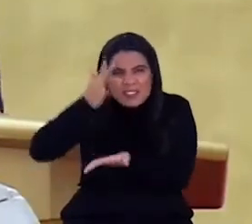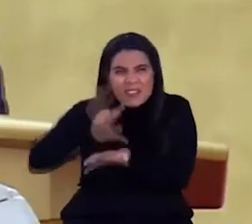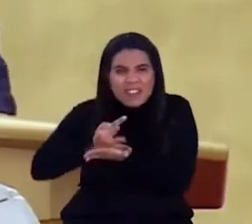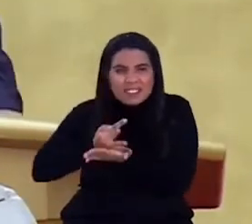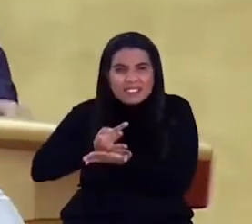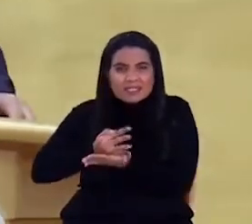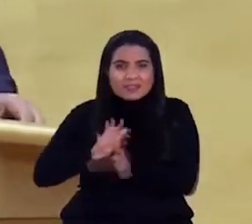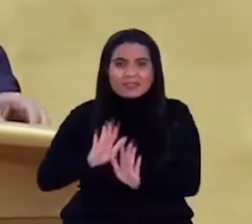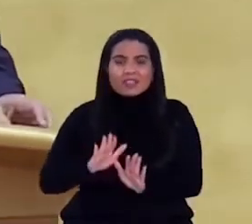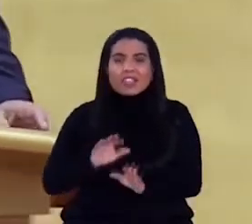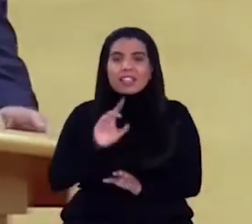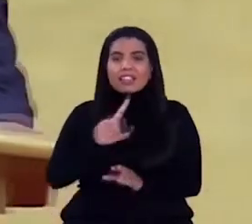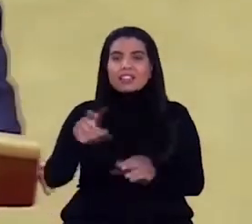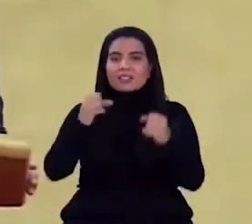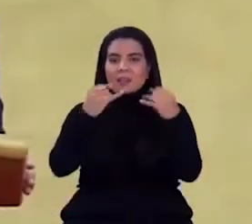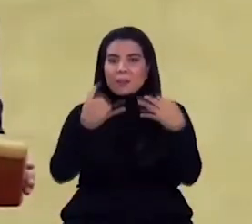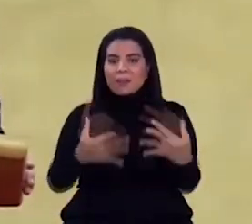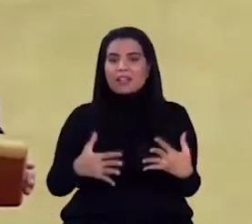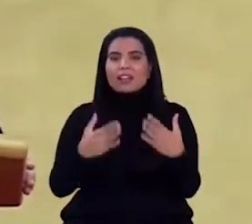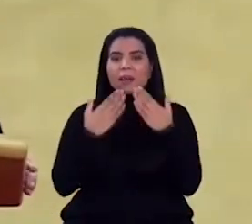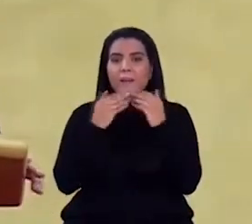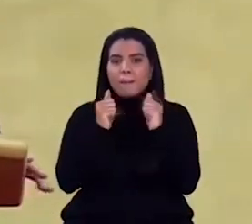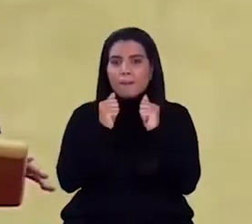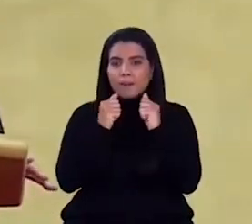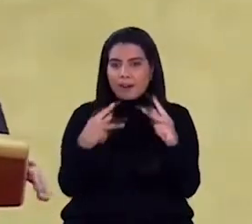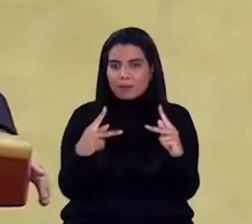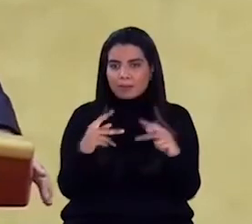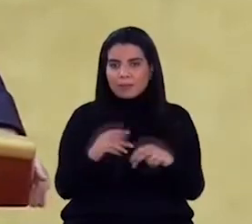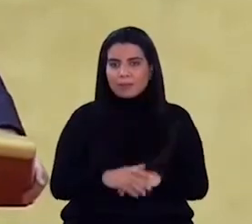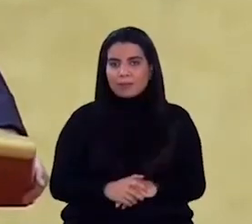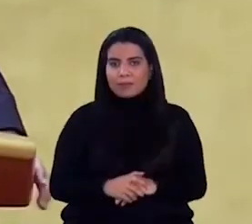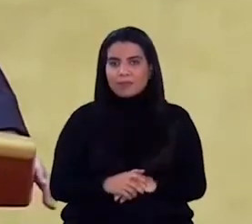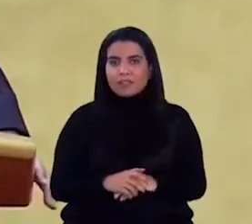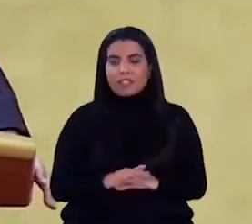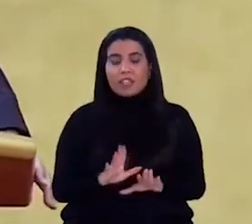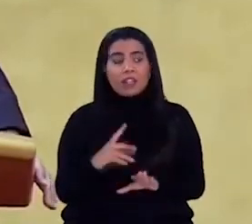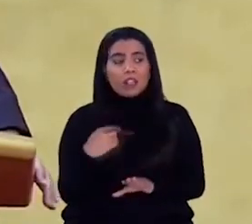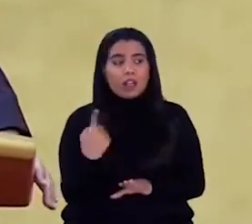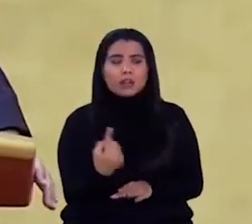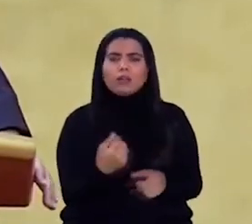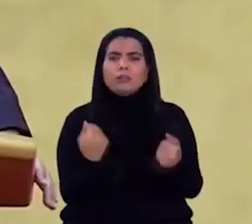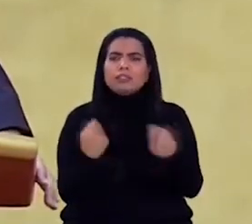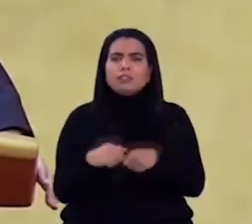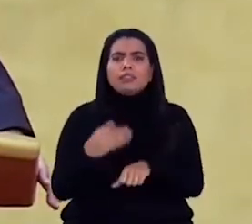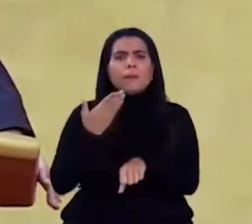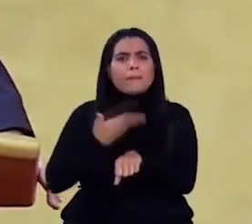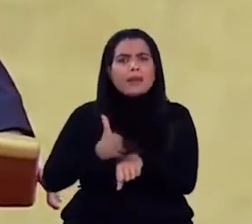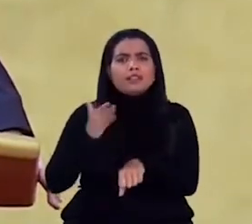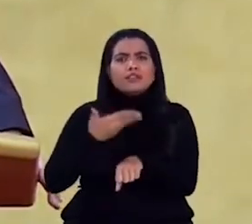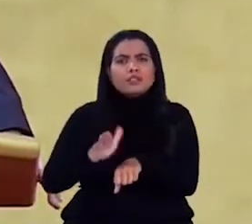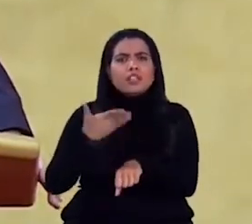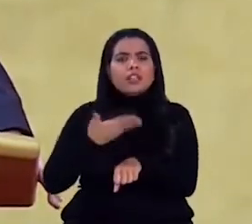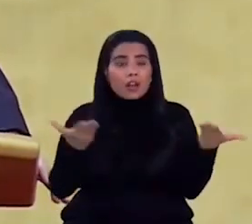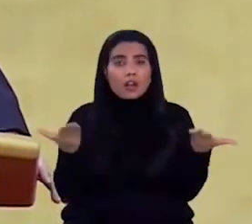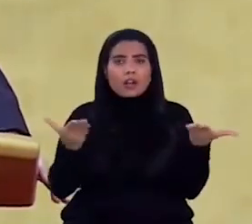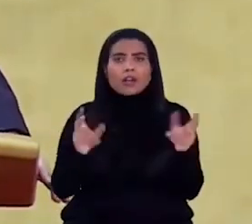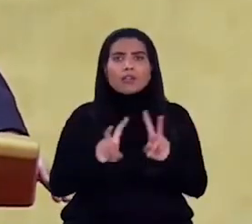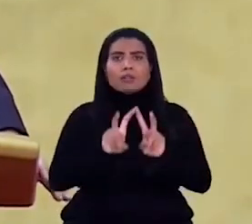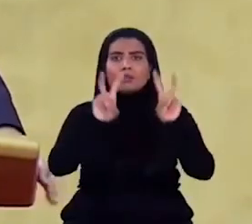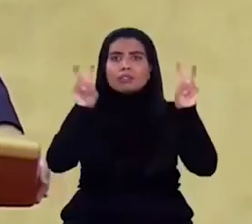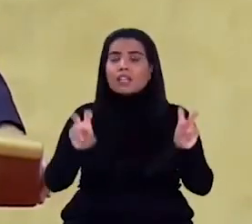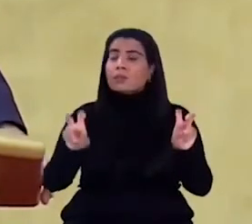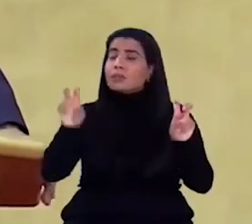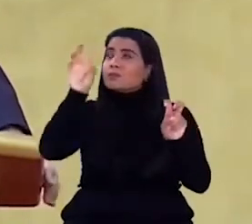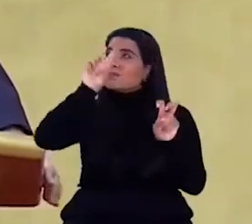dieu a parlé dans le livre d'apocalypse à l'église des faits ce que nous devons retourner aux premiers mots rattraper le premier un